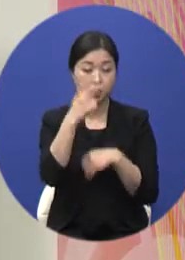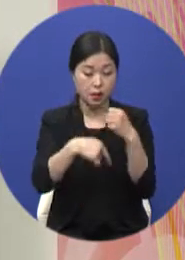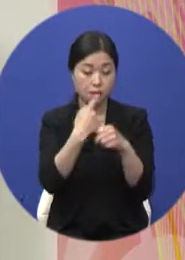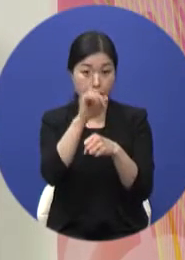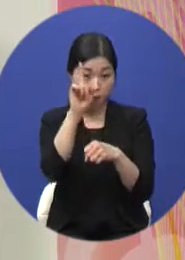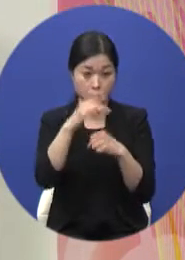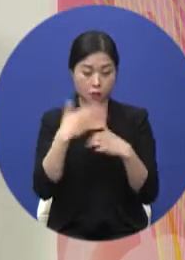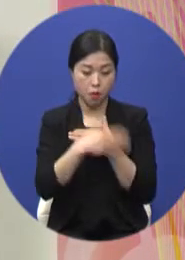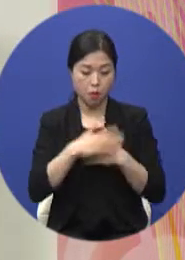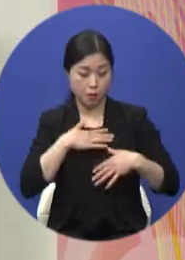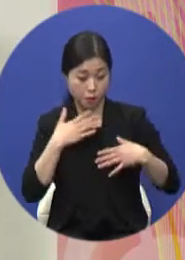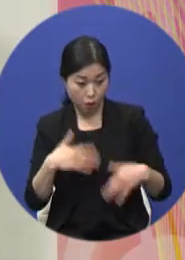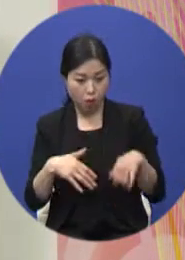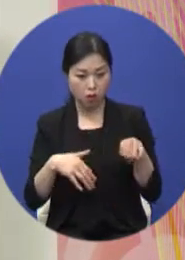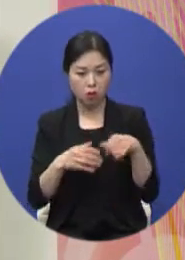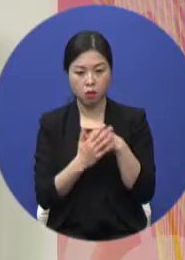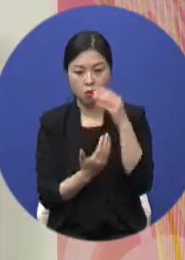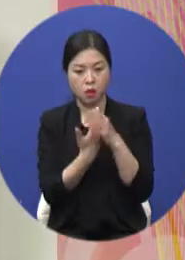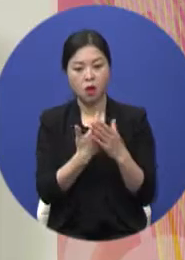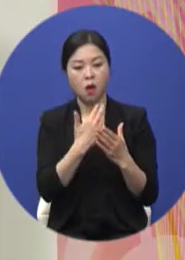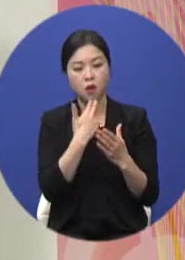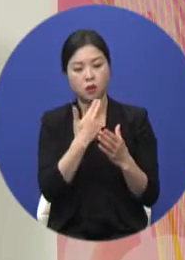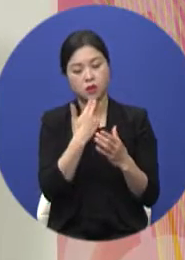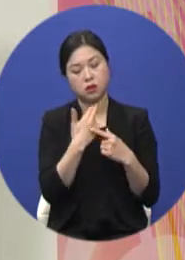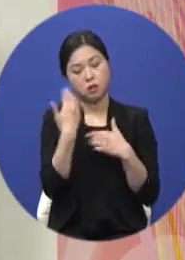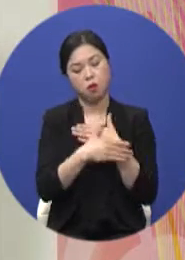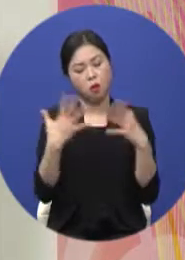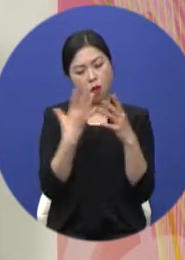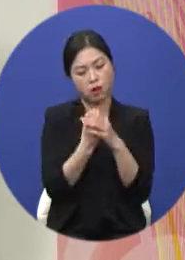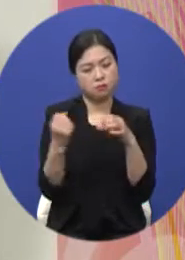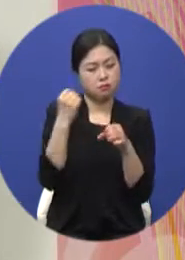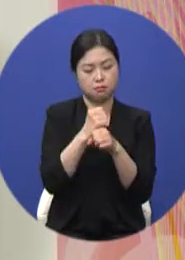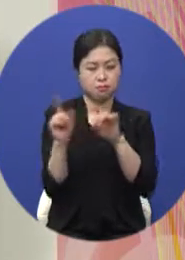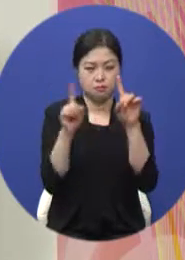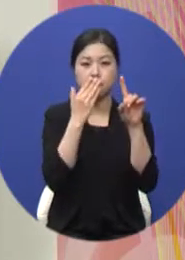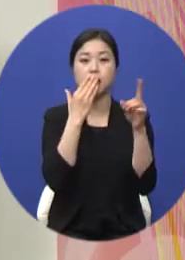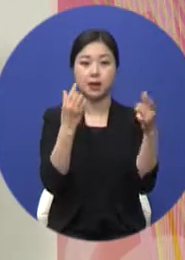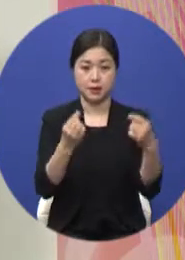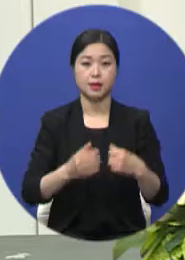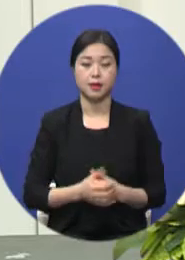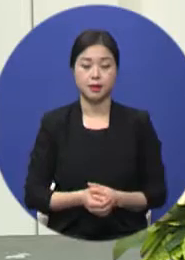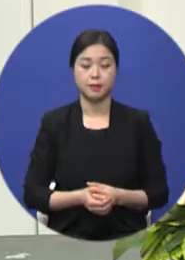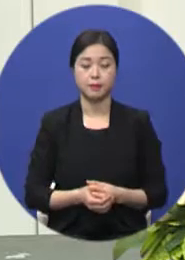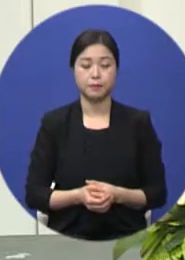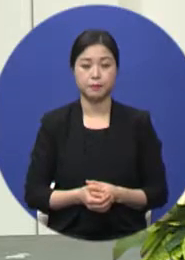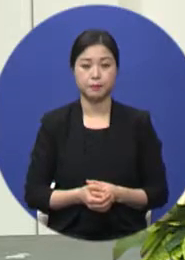아주 피곤해도 이제 안 생기는 단계까지 회복이 될 수 있을 거라 생각이 됩니다.